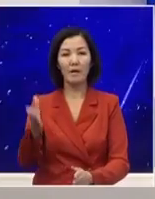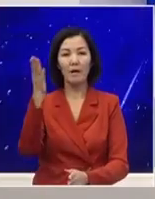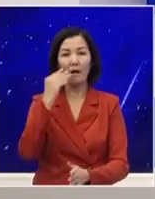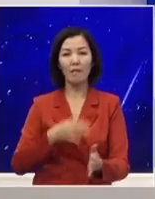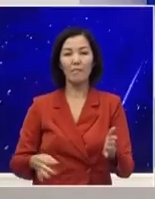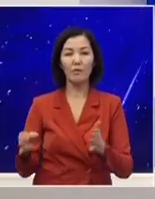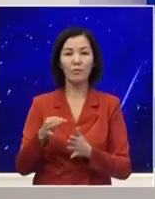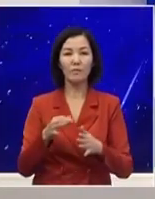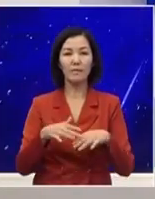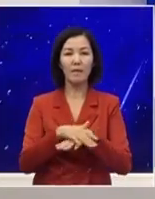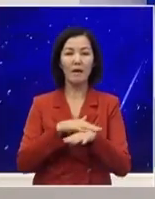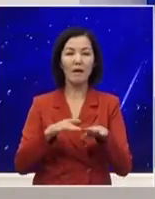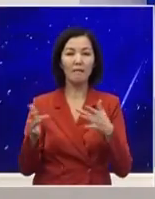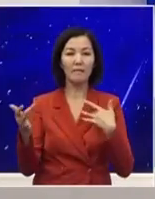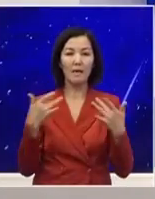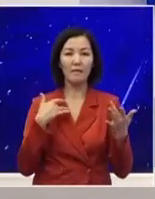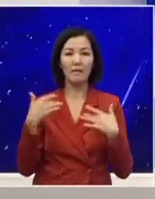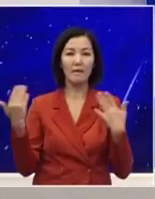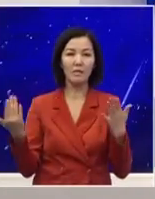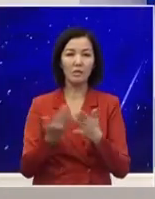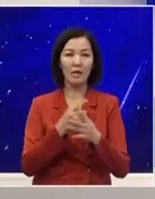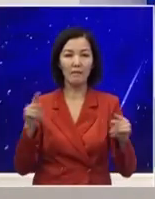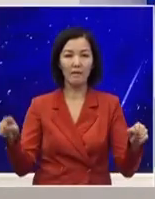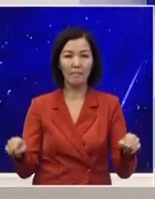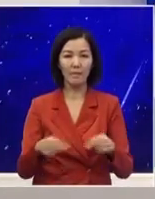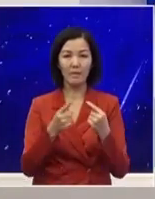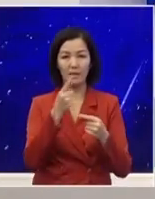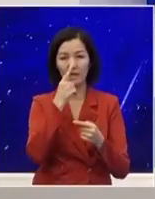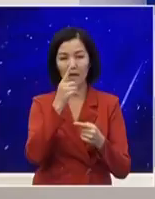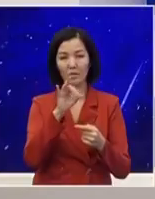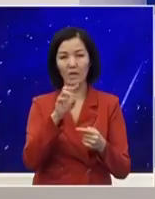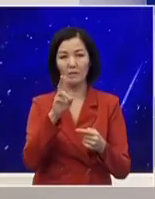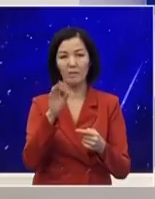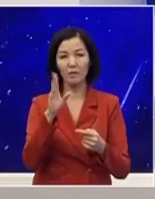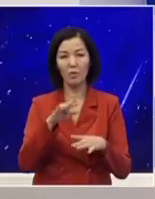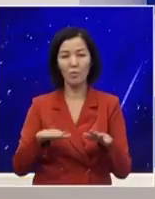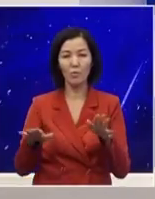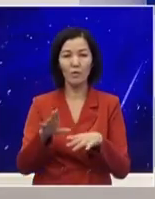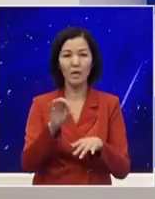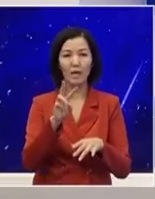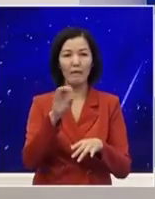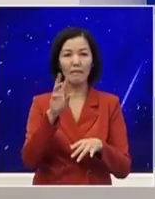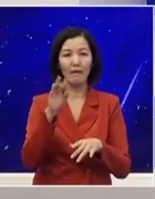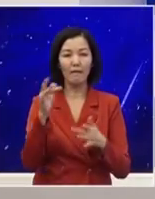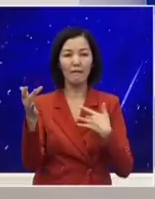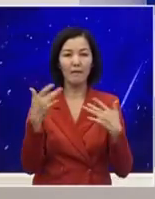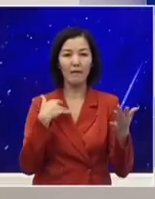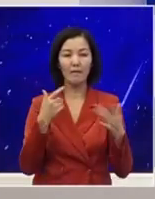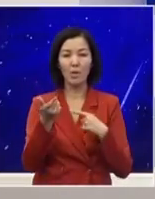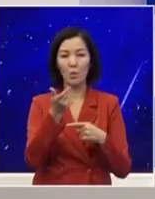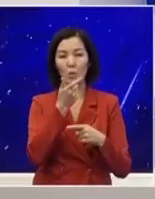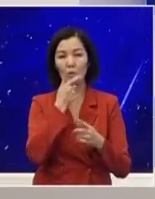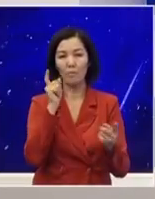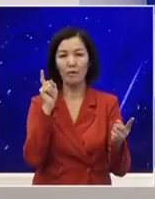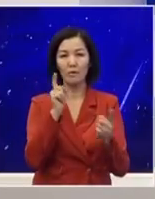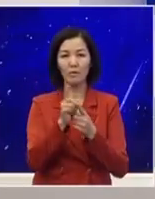Елші өнер кеніші Алматы облысында халық театрлары жандана бастады. Таяуда Аспанта өңірінің Хан Тәңірі театры көрерменмен